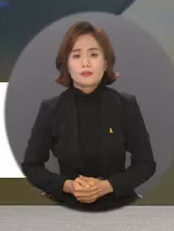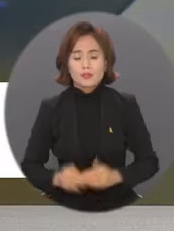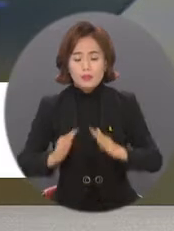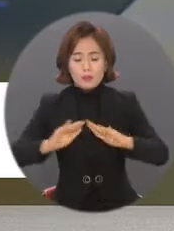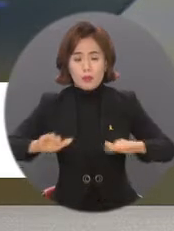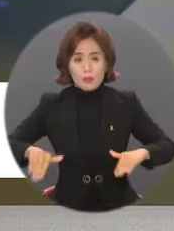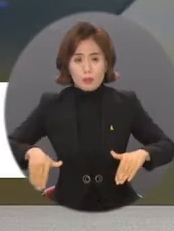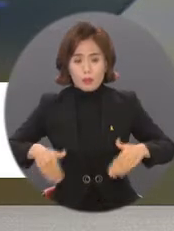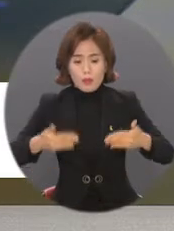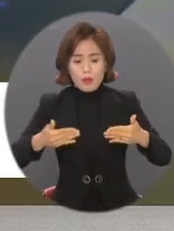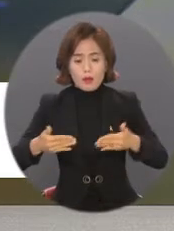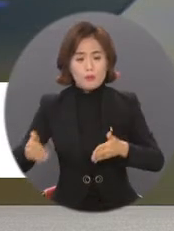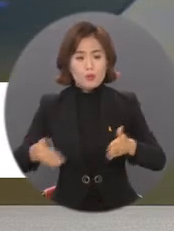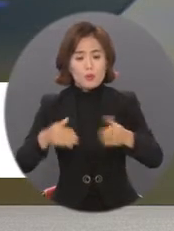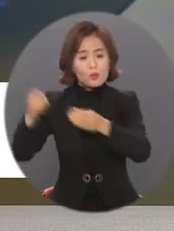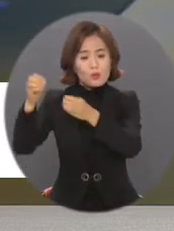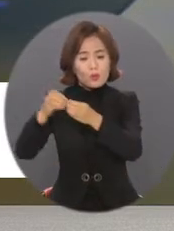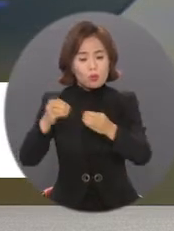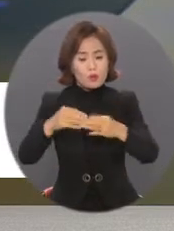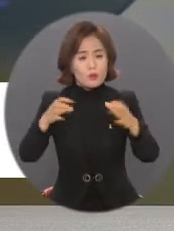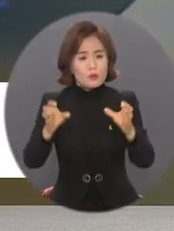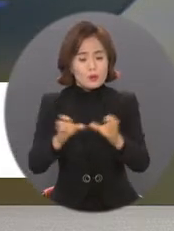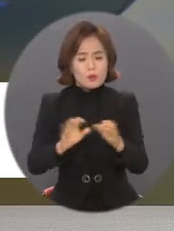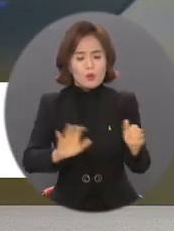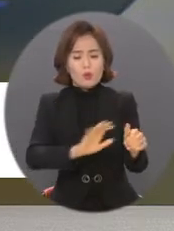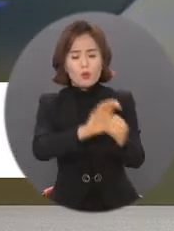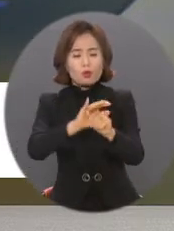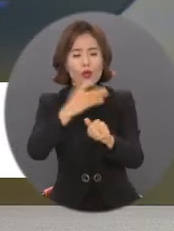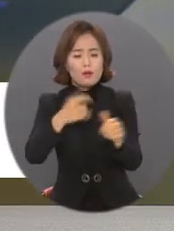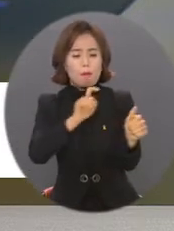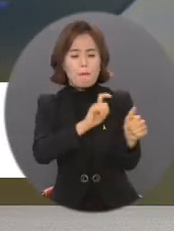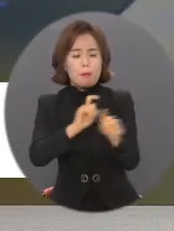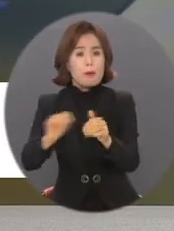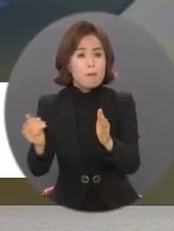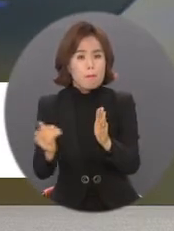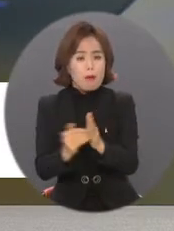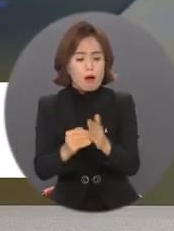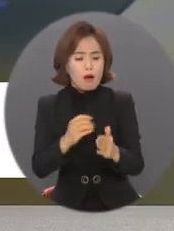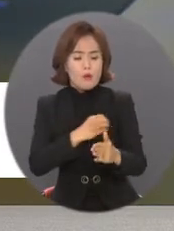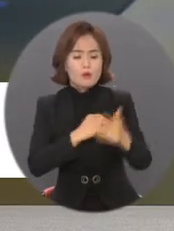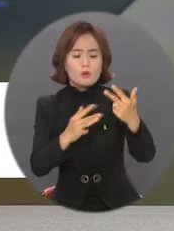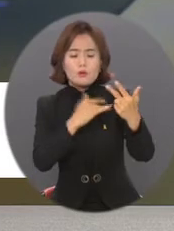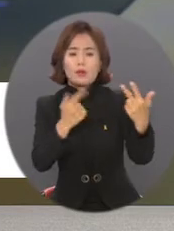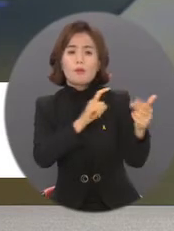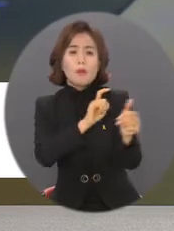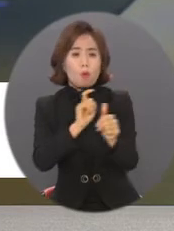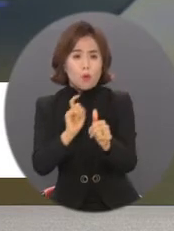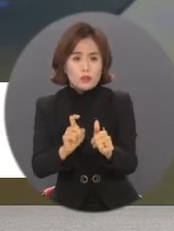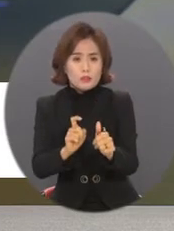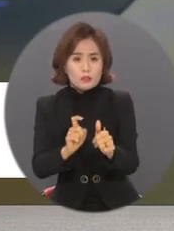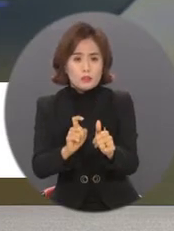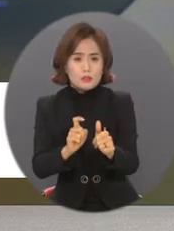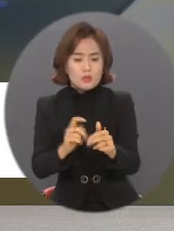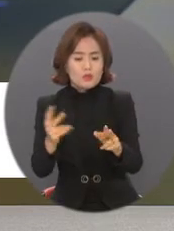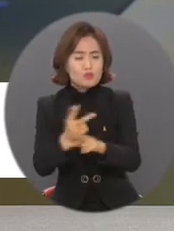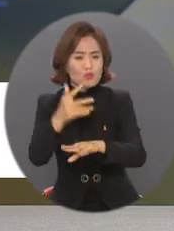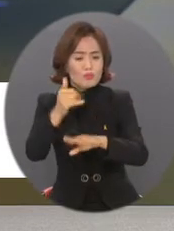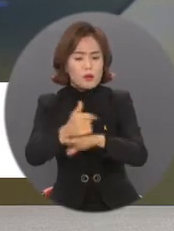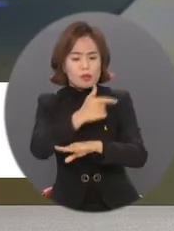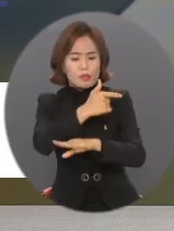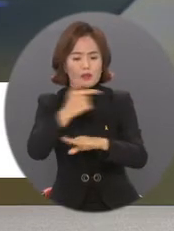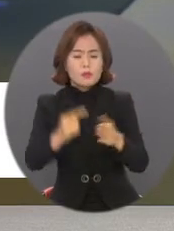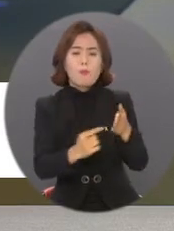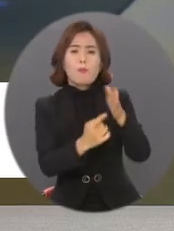전남 도립 국악단 에서 코론 알고 집단 감염이 발생 했습니다 단원 7명이 확장 됐는데요 지난 주말 대규모